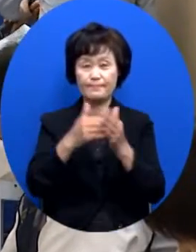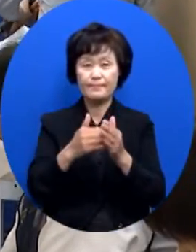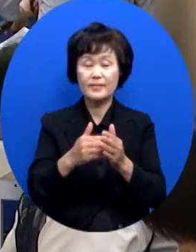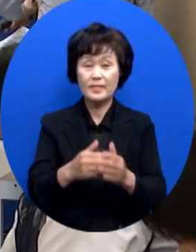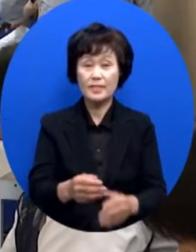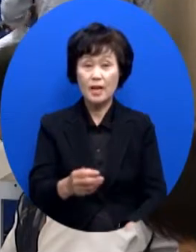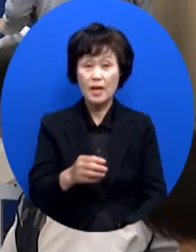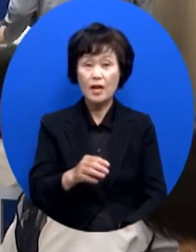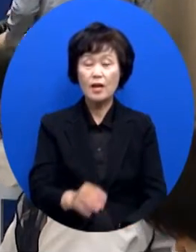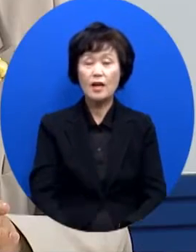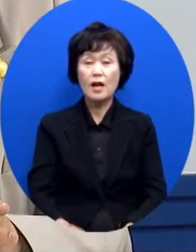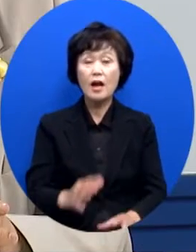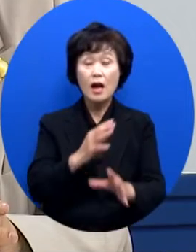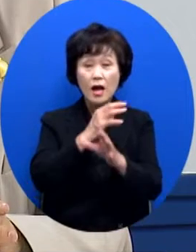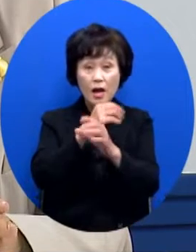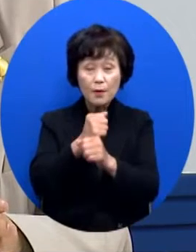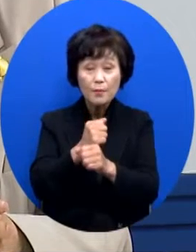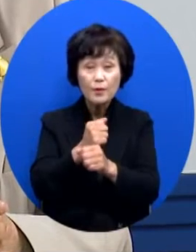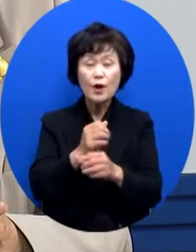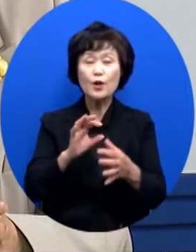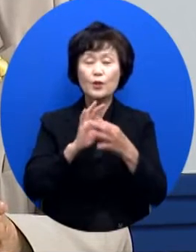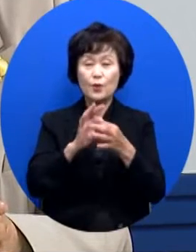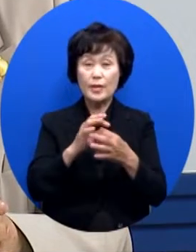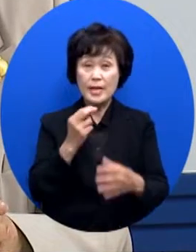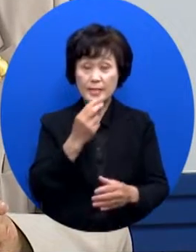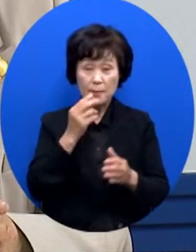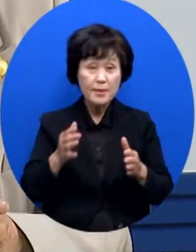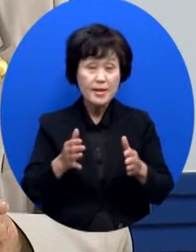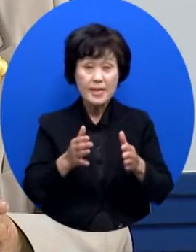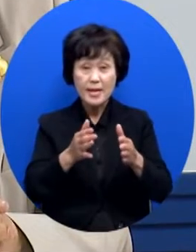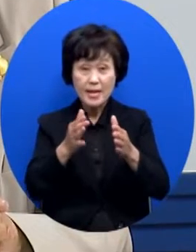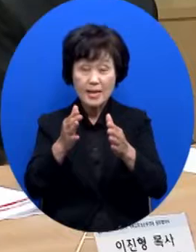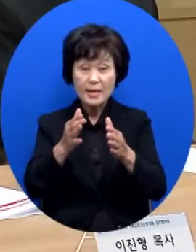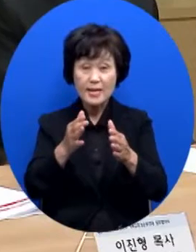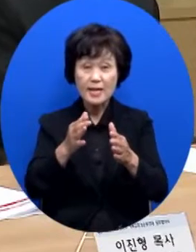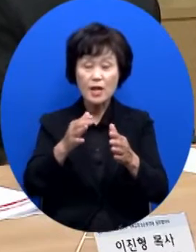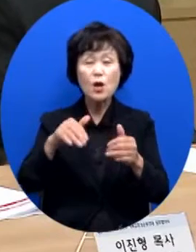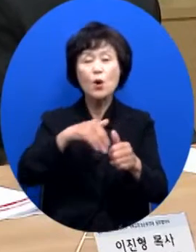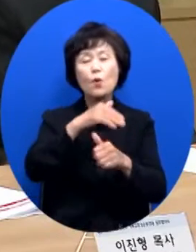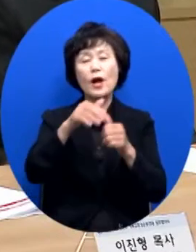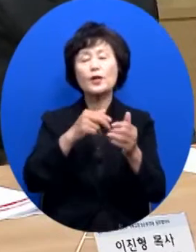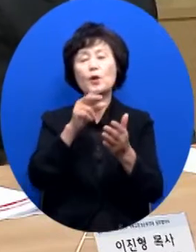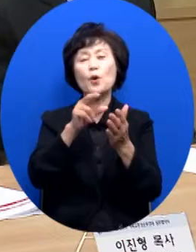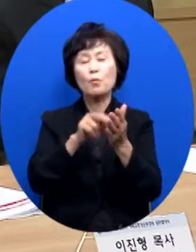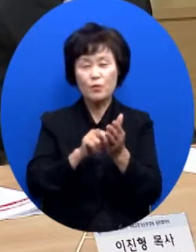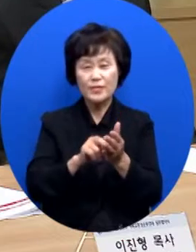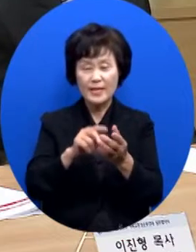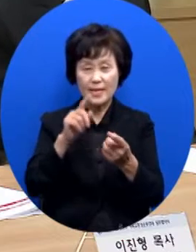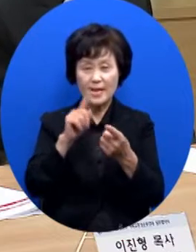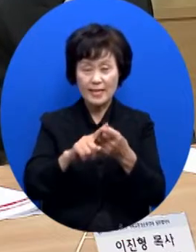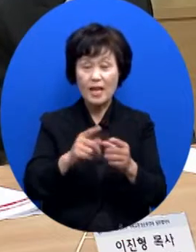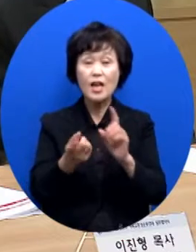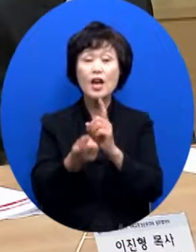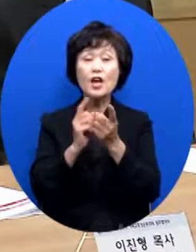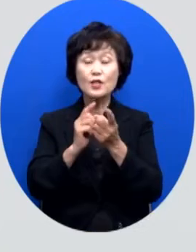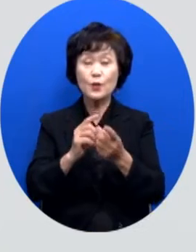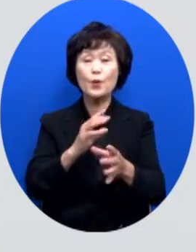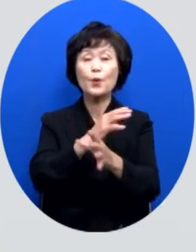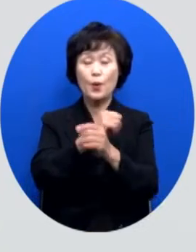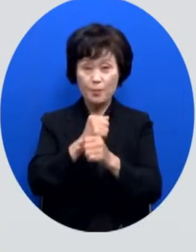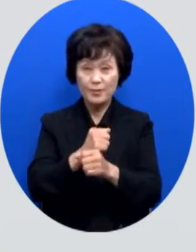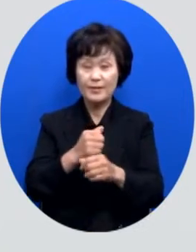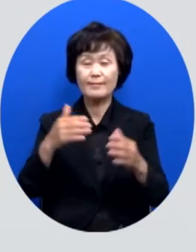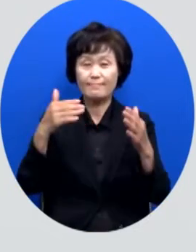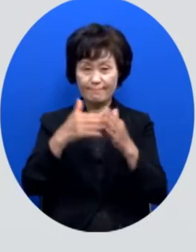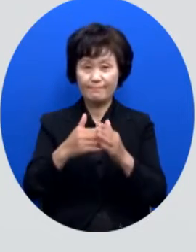두 기관은 업무 협약을 통해 생명의 길 초록 발자국 캠페인 확대와 실천에 상호 협력하기로 했습니다. 생명의